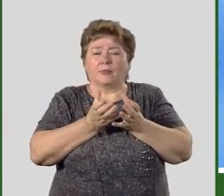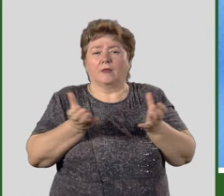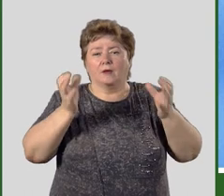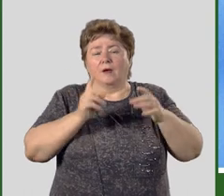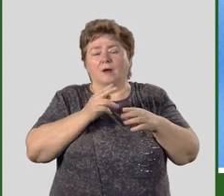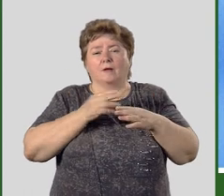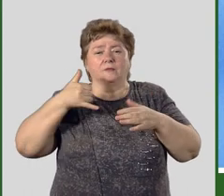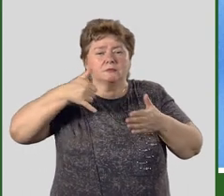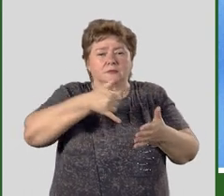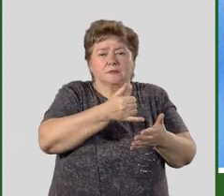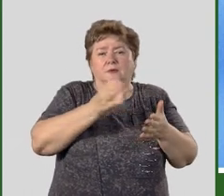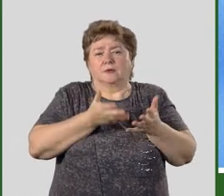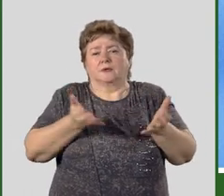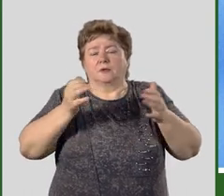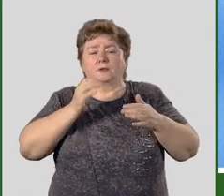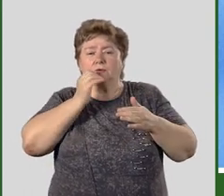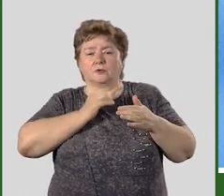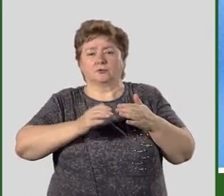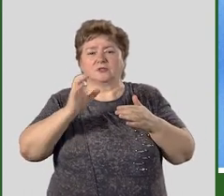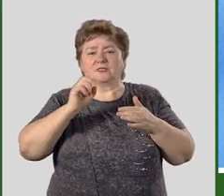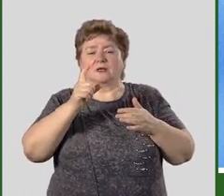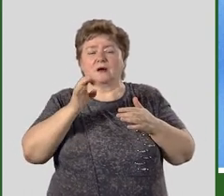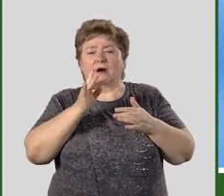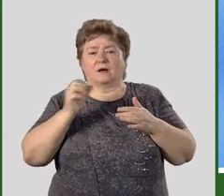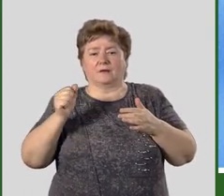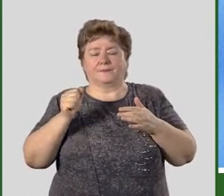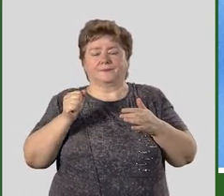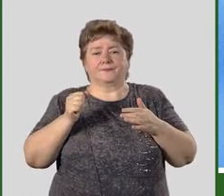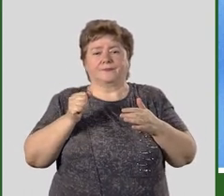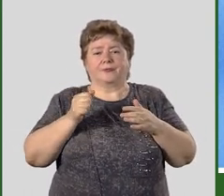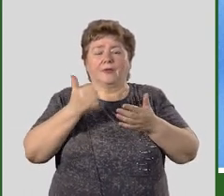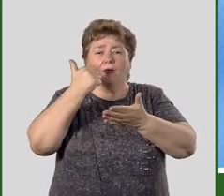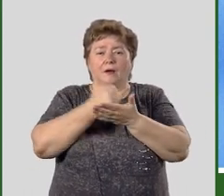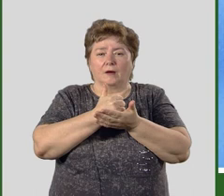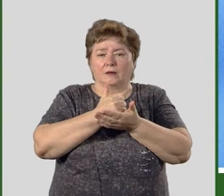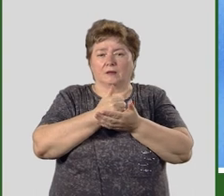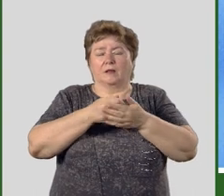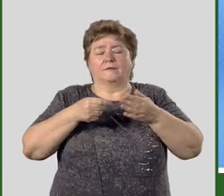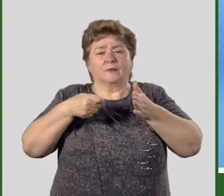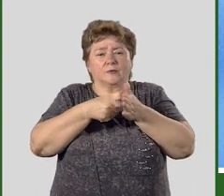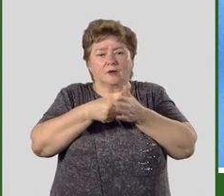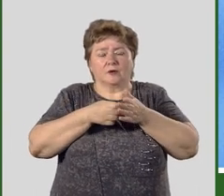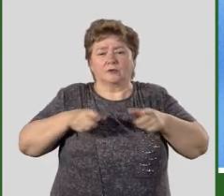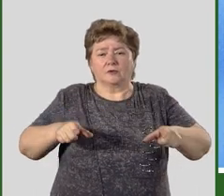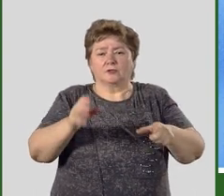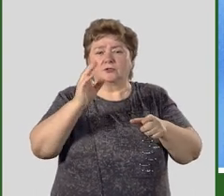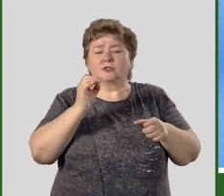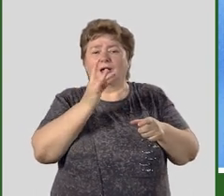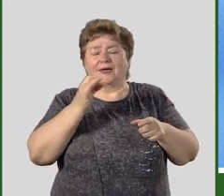в бесточной котловине южнее Сахары. Главная из питающих рек –